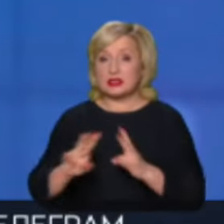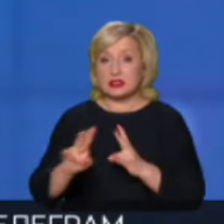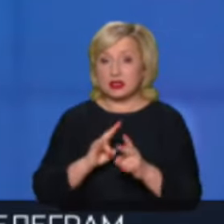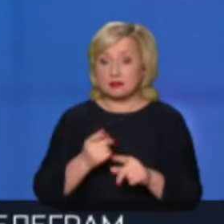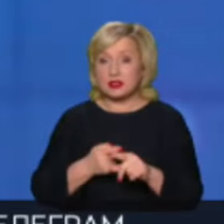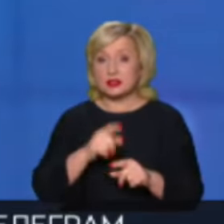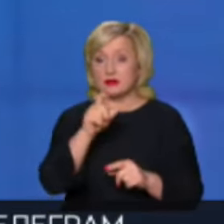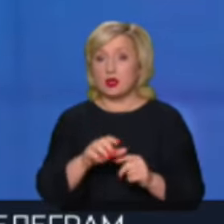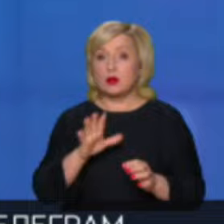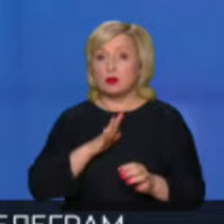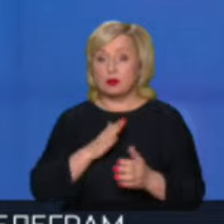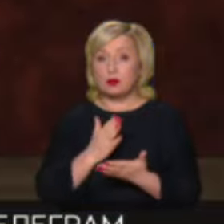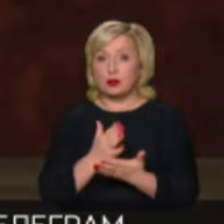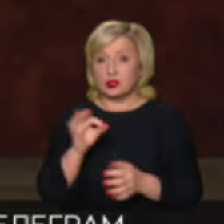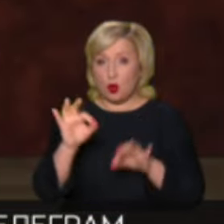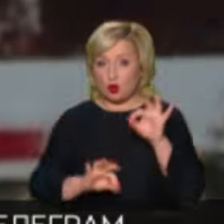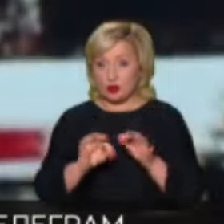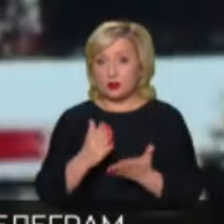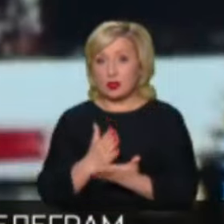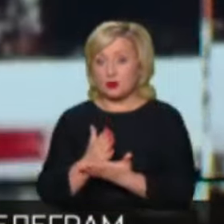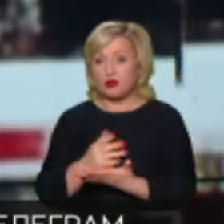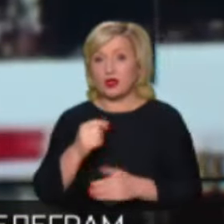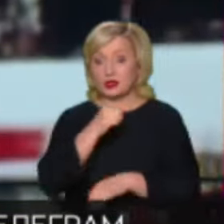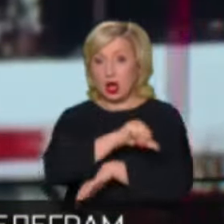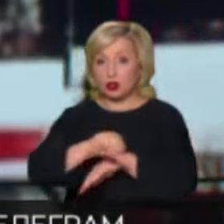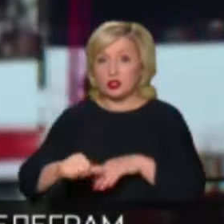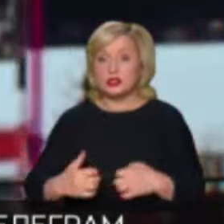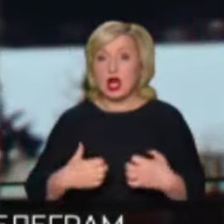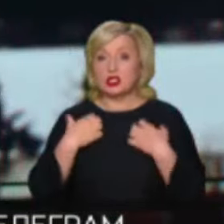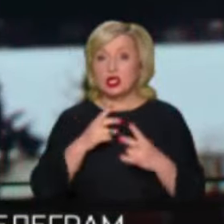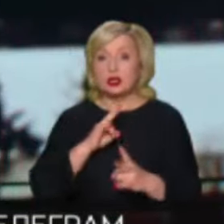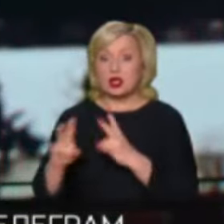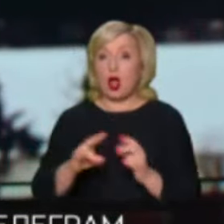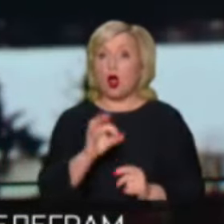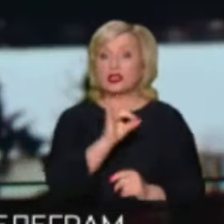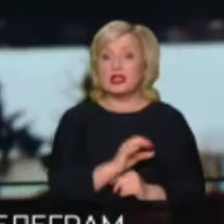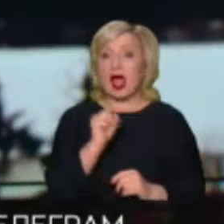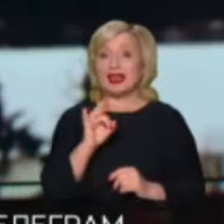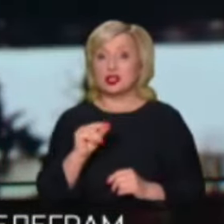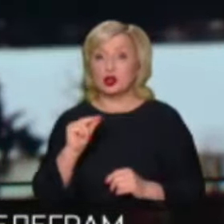перебуває за кордоном. Отакий страшна людина, страшний терорист Олексій Арестович.